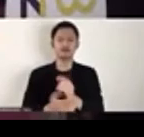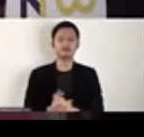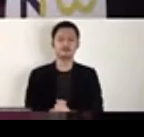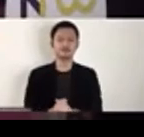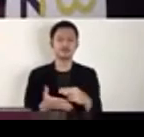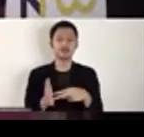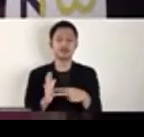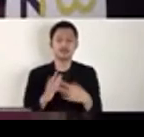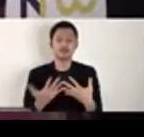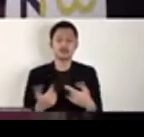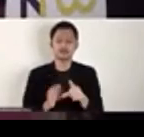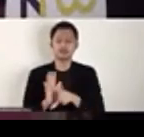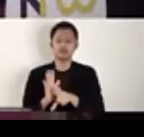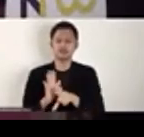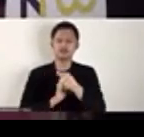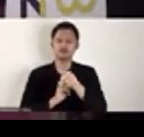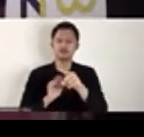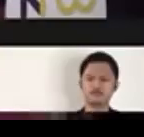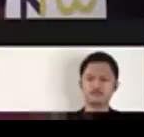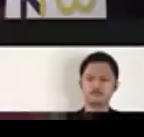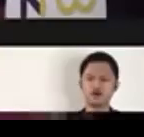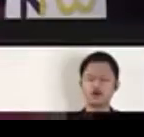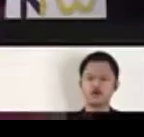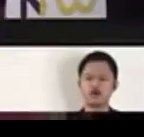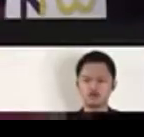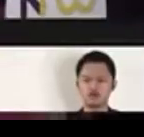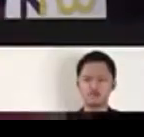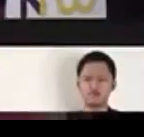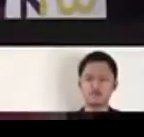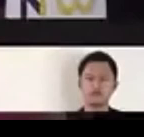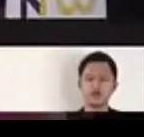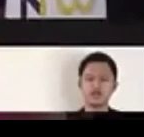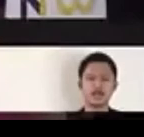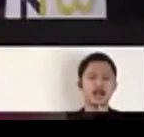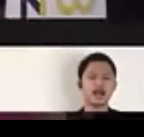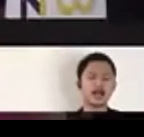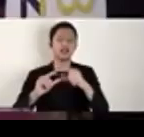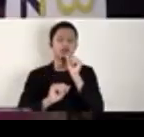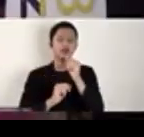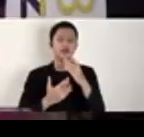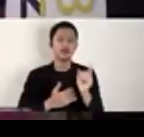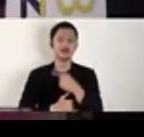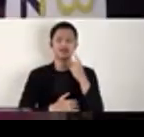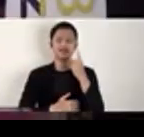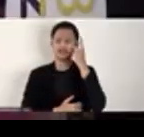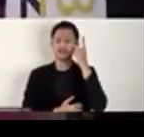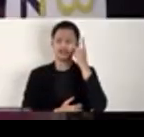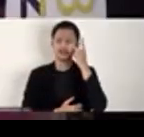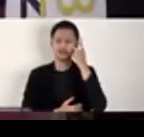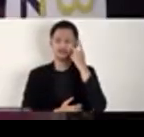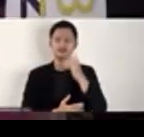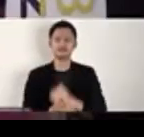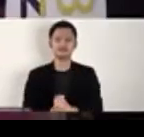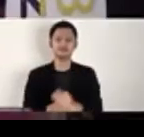salah satu forum yang kita yang yang menjadi salah satu tools yang bagi kita coba untuk tetap menjaga keberlangsungan